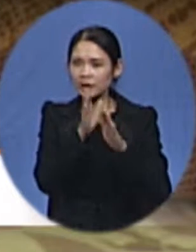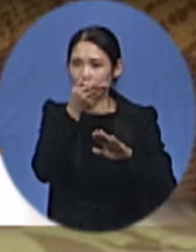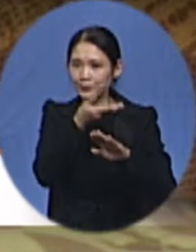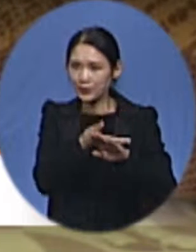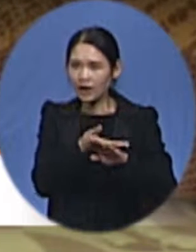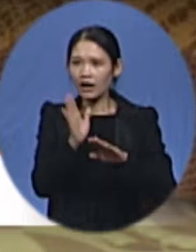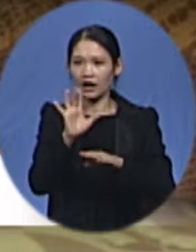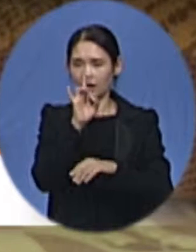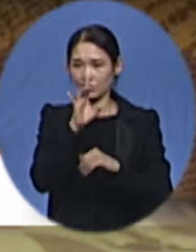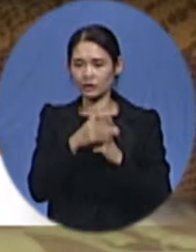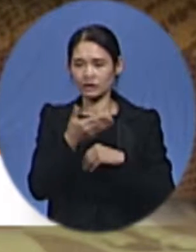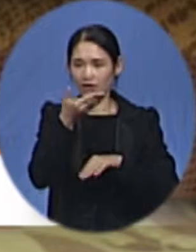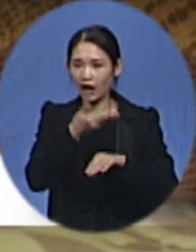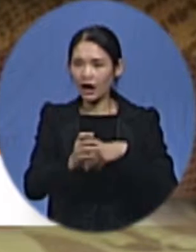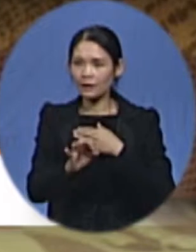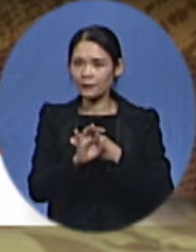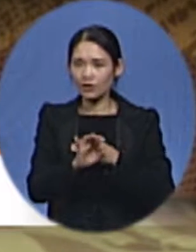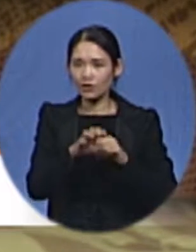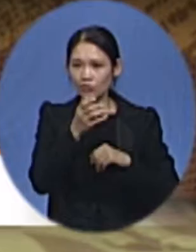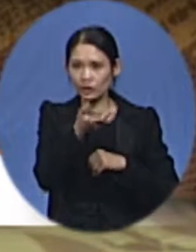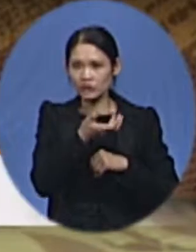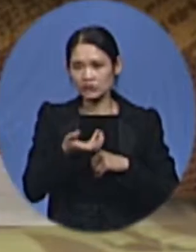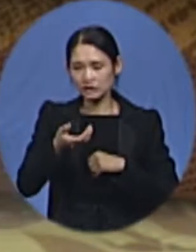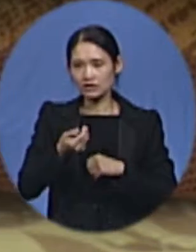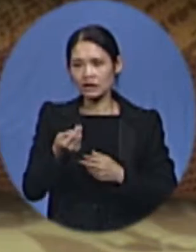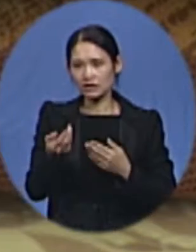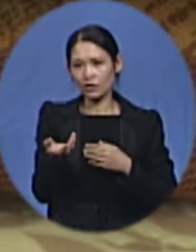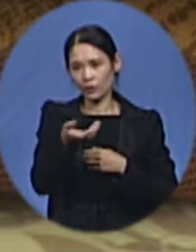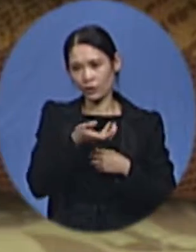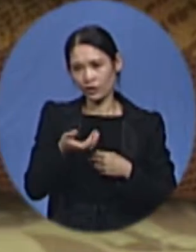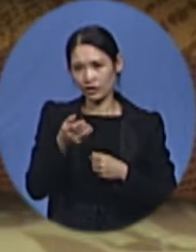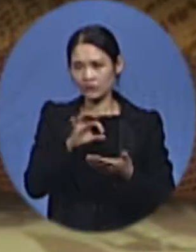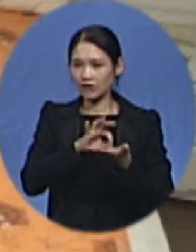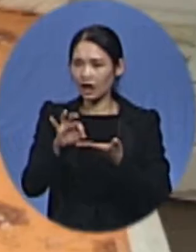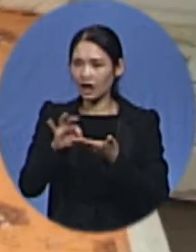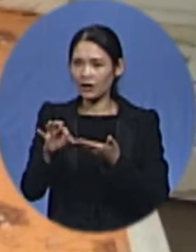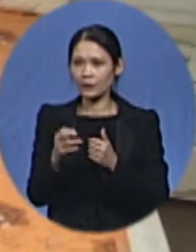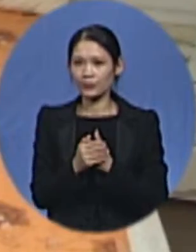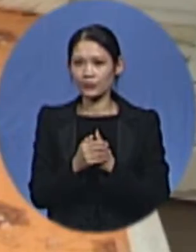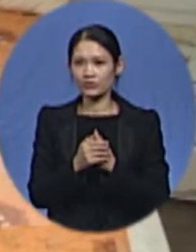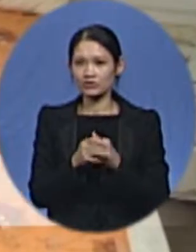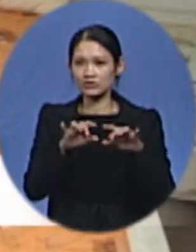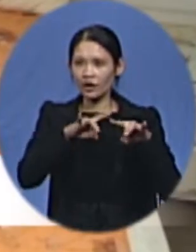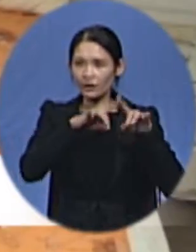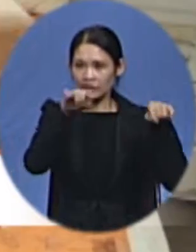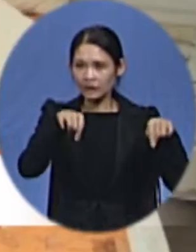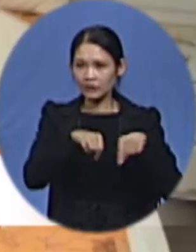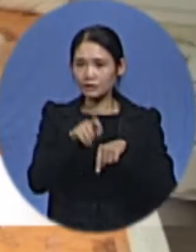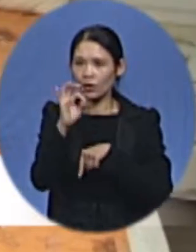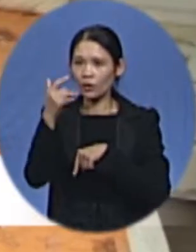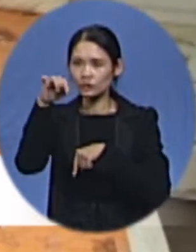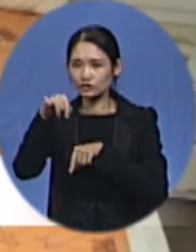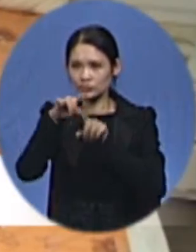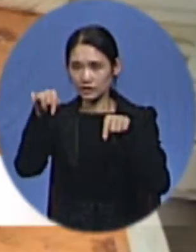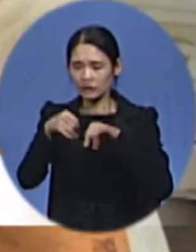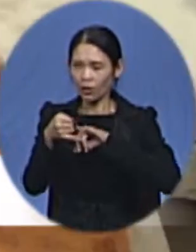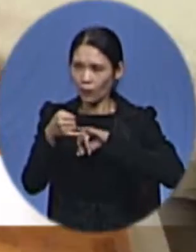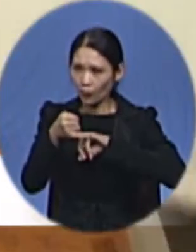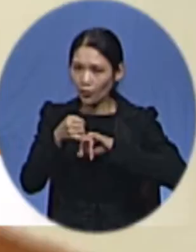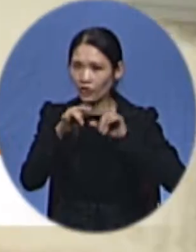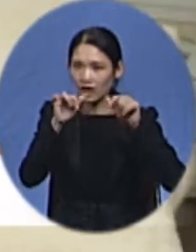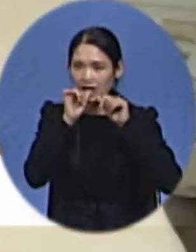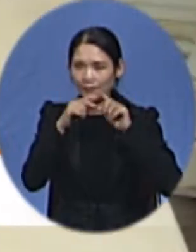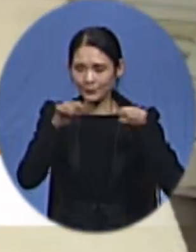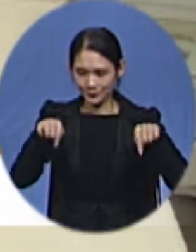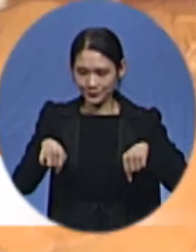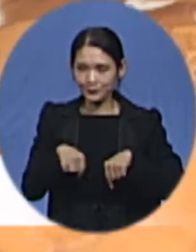하고 닿더라도 위치를 자주 옮겨주는 게 좋습니다. 전기장판과 온수매트 위에는 반드시 이불을 깔아